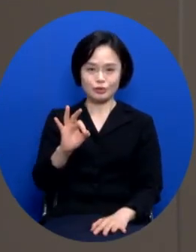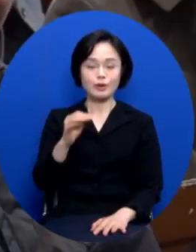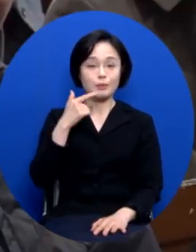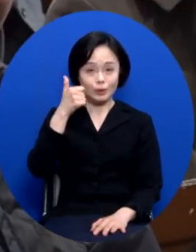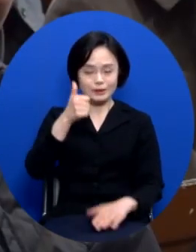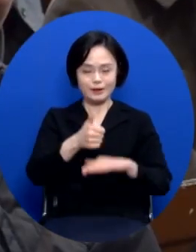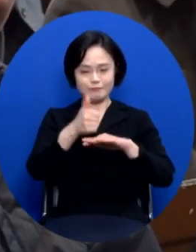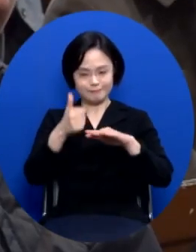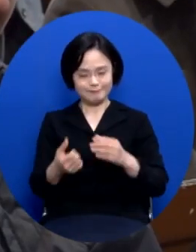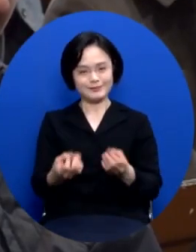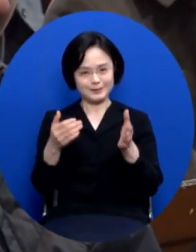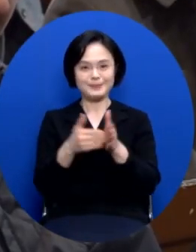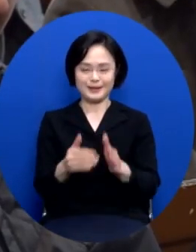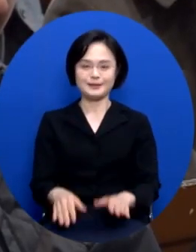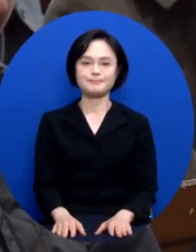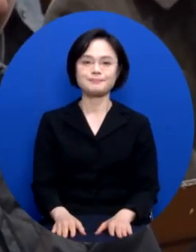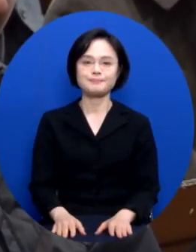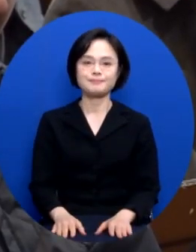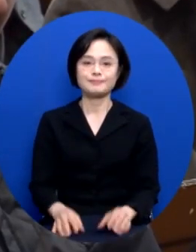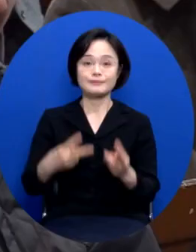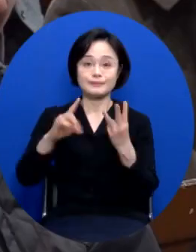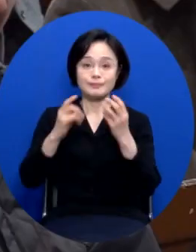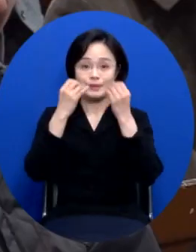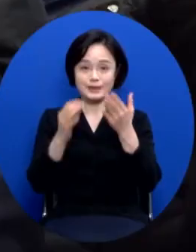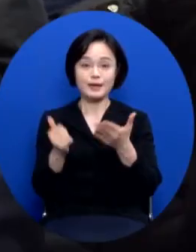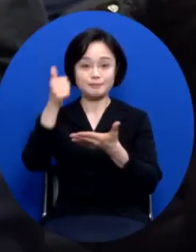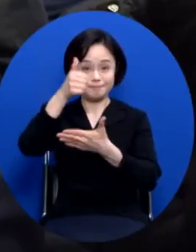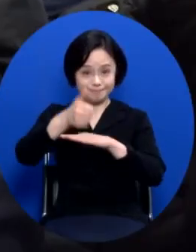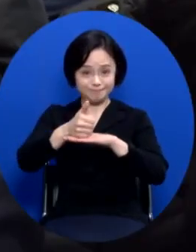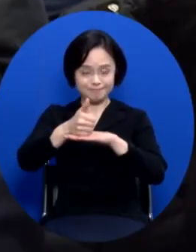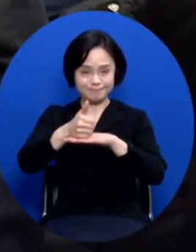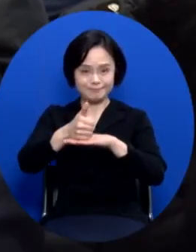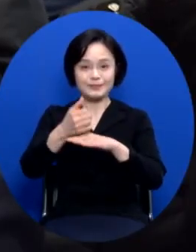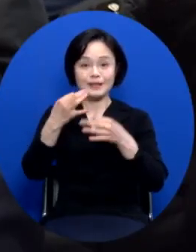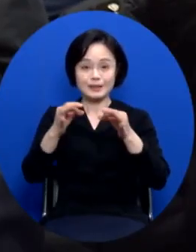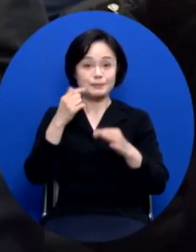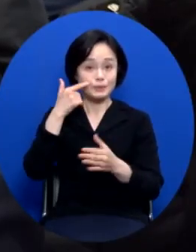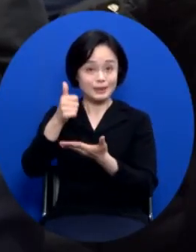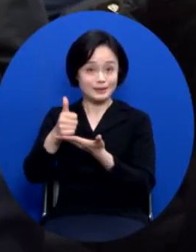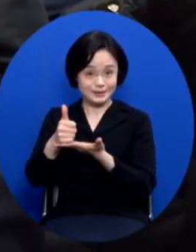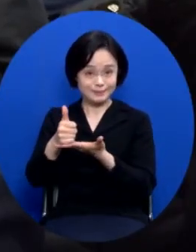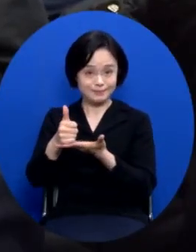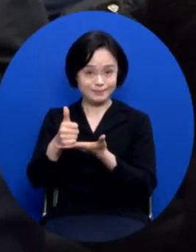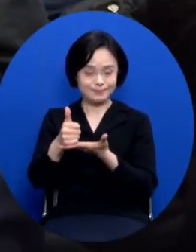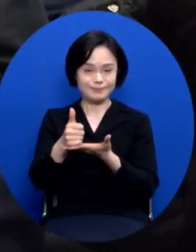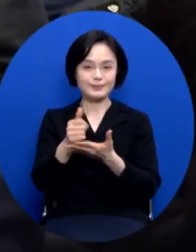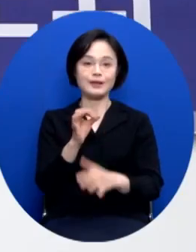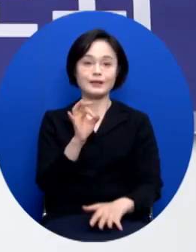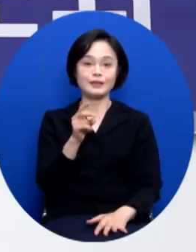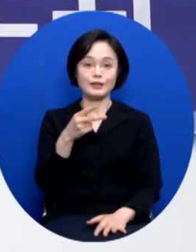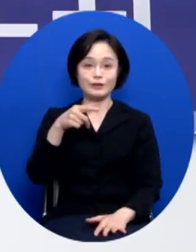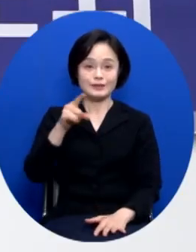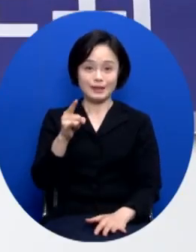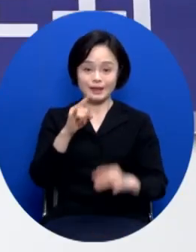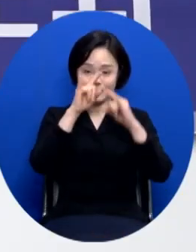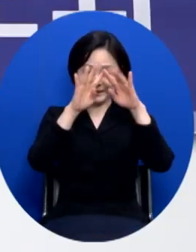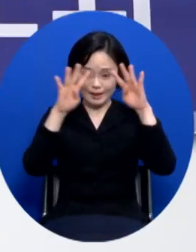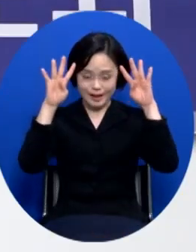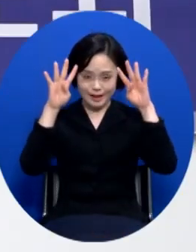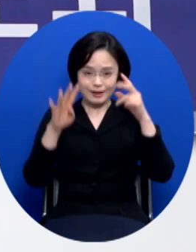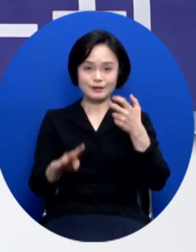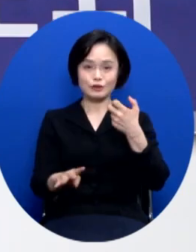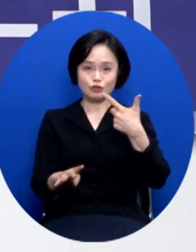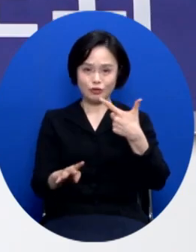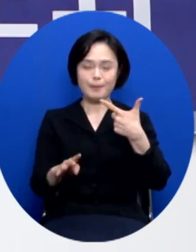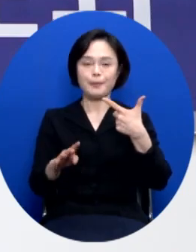진행됐습니다. 3대 회장으로 취임한 김운성 목사는 연세대학교 사회학과 76학번 졸업생으로